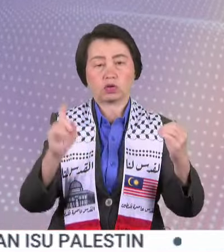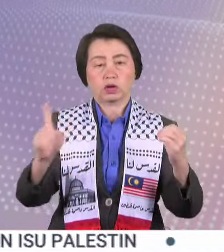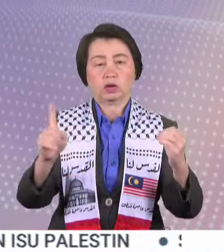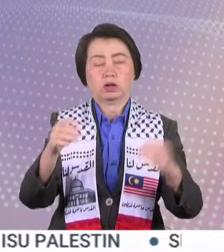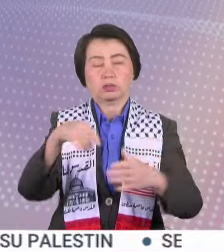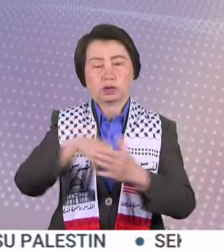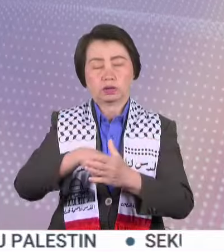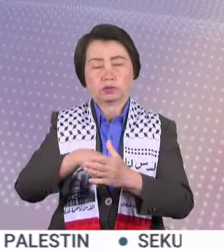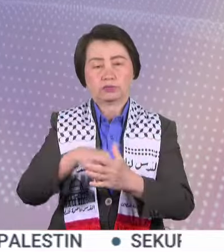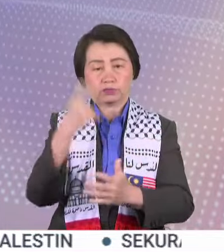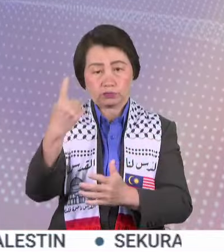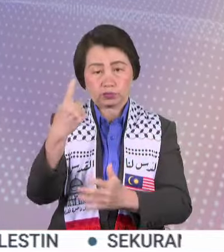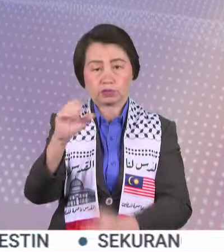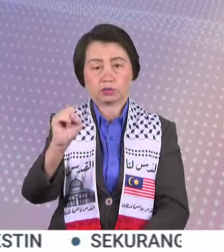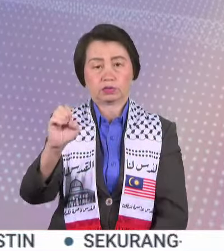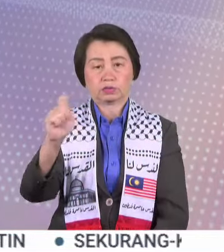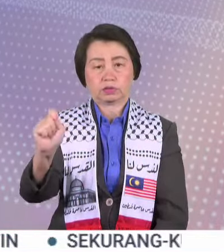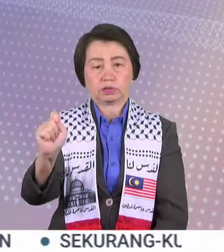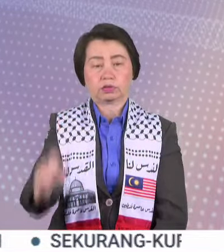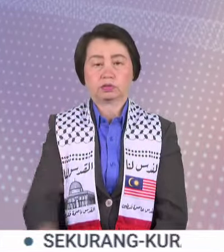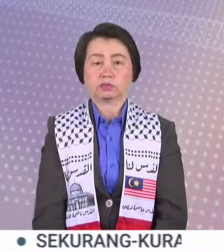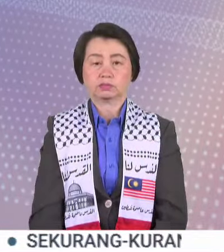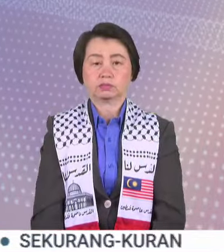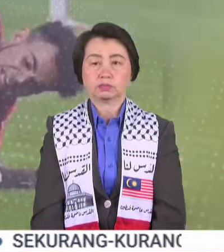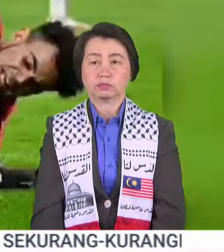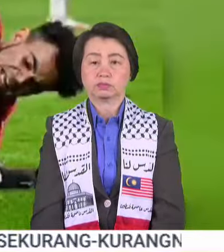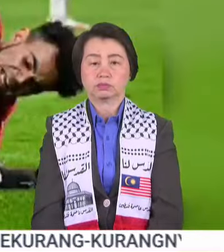0-1 pada babak pertama.